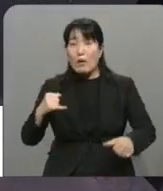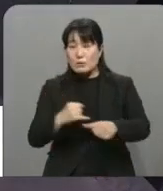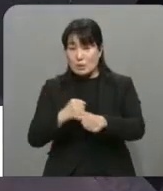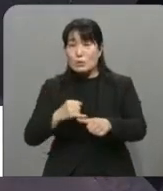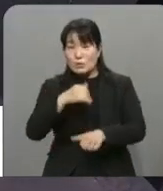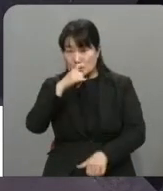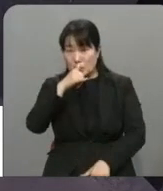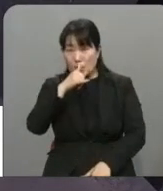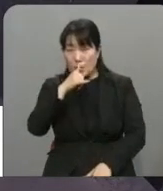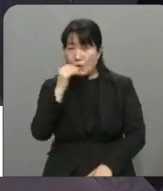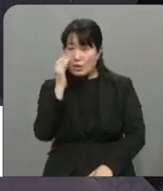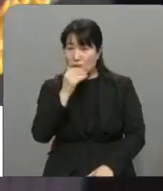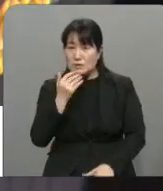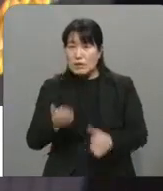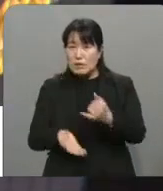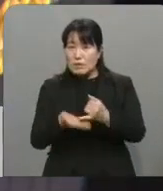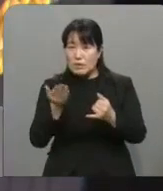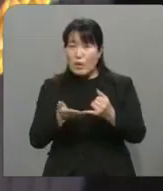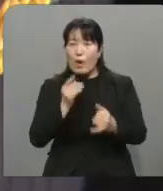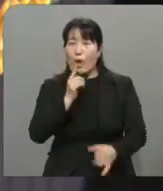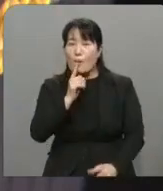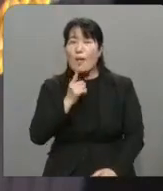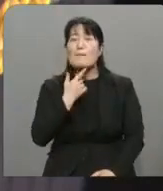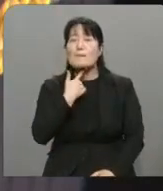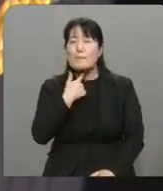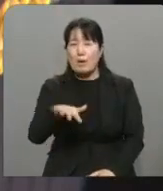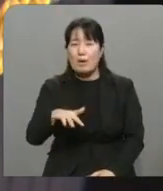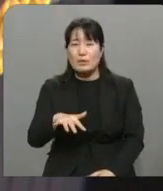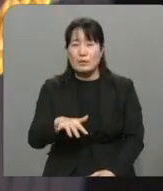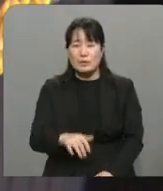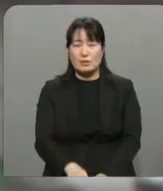있었다며 성희롱 발언도 한 적이 없다고 주장했습니다.